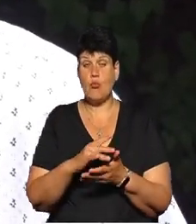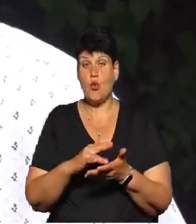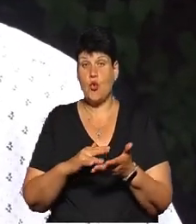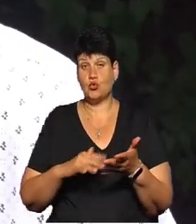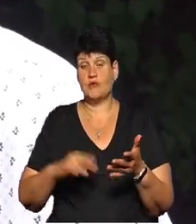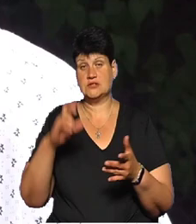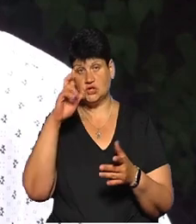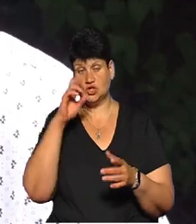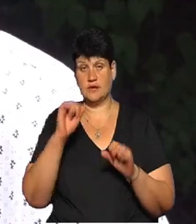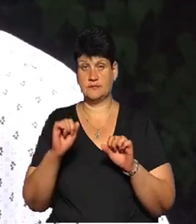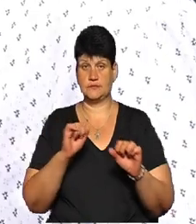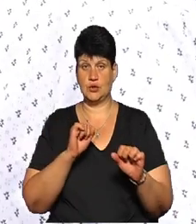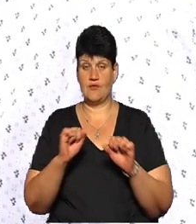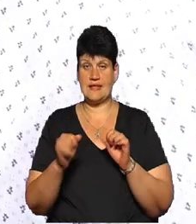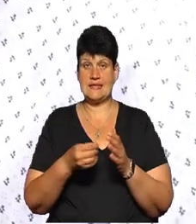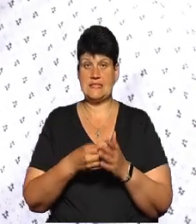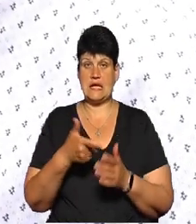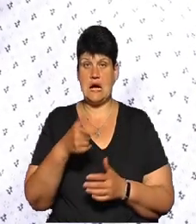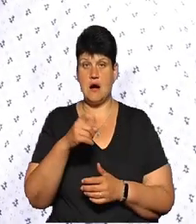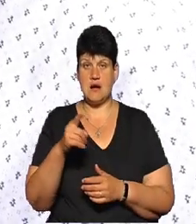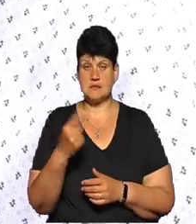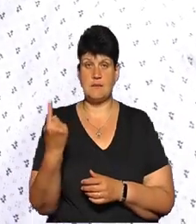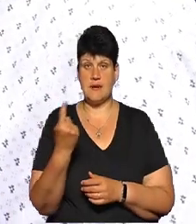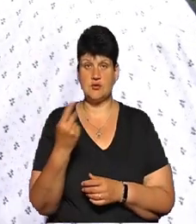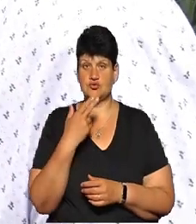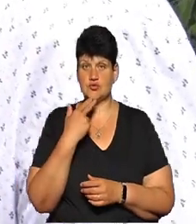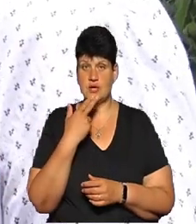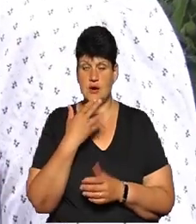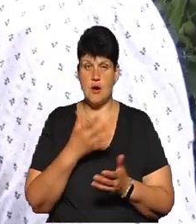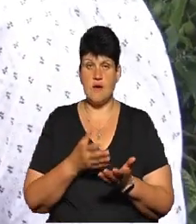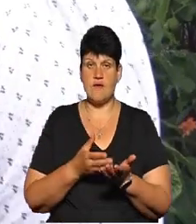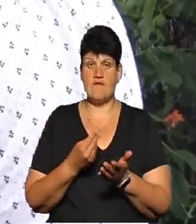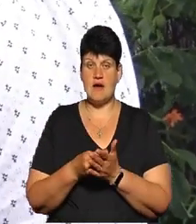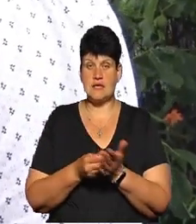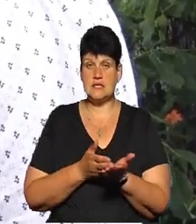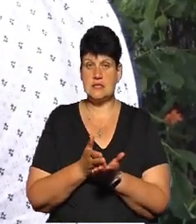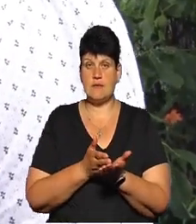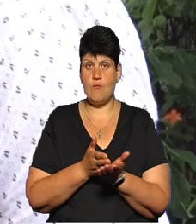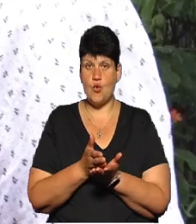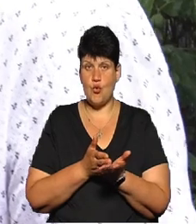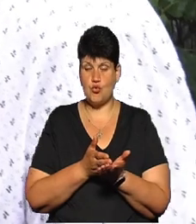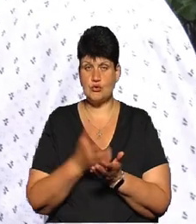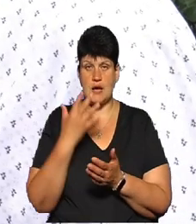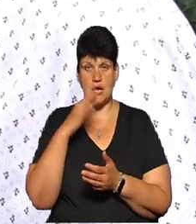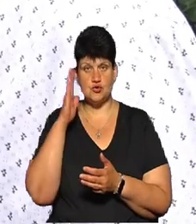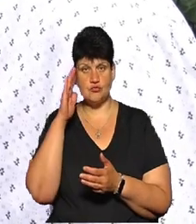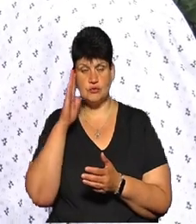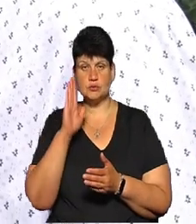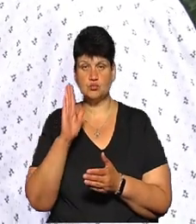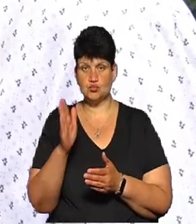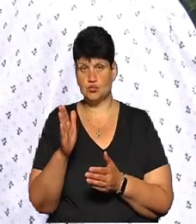державне регулювання ціни на газ. З 1 червня вартість послуг з постачання теплової енергії і гарячої води вже повинна